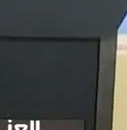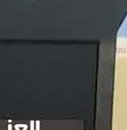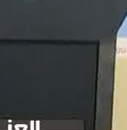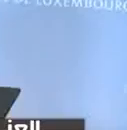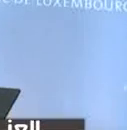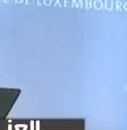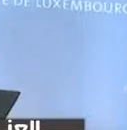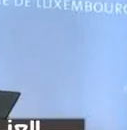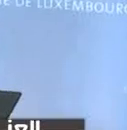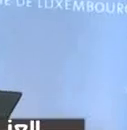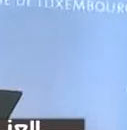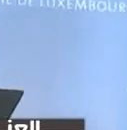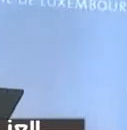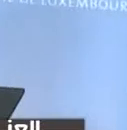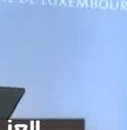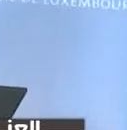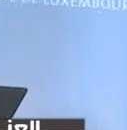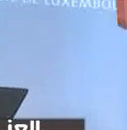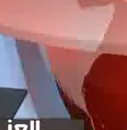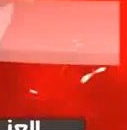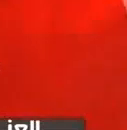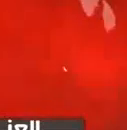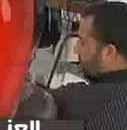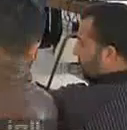الأجنبية والمحلية.